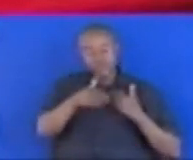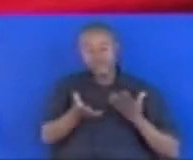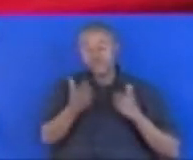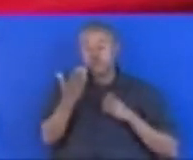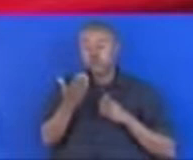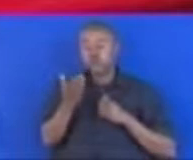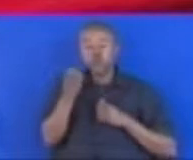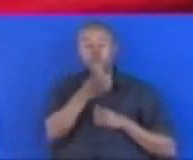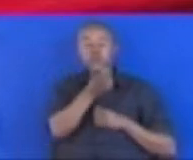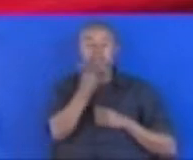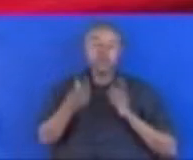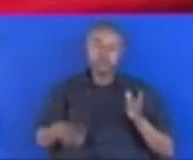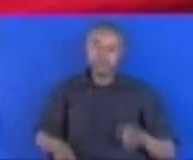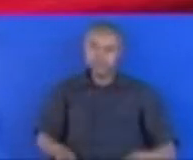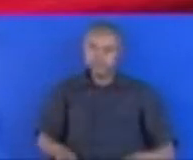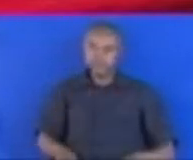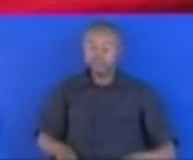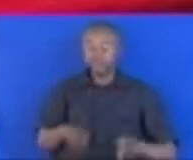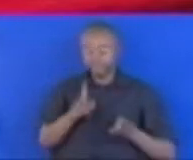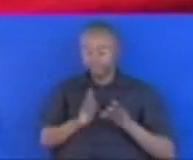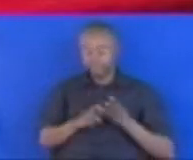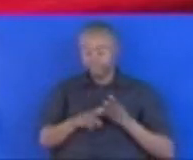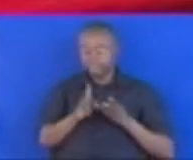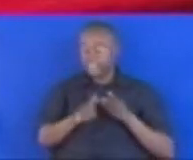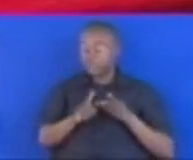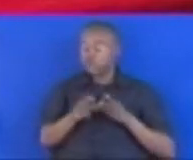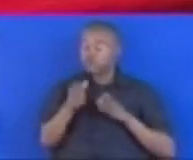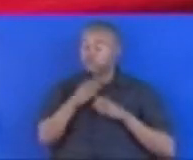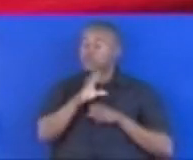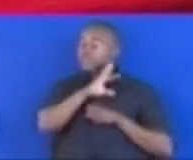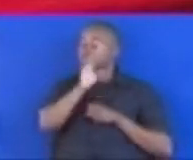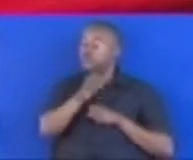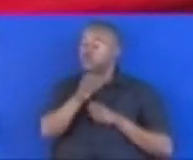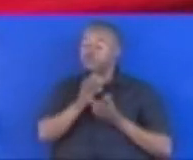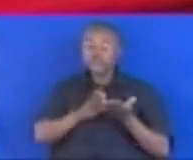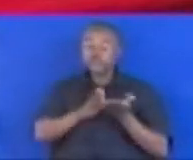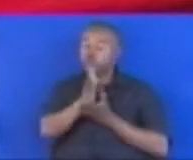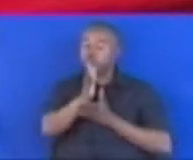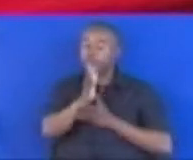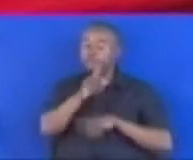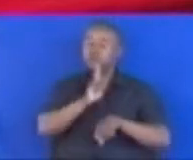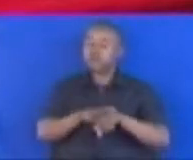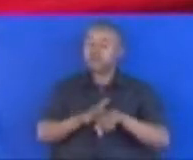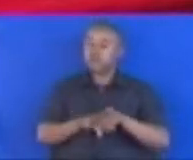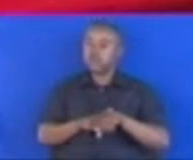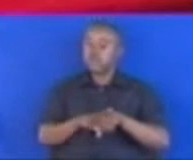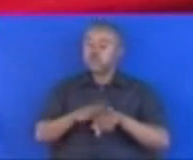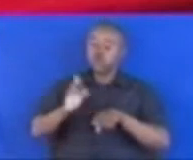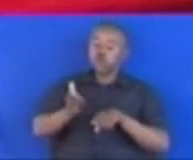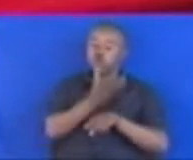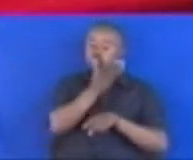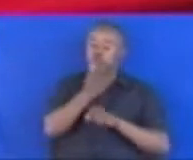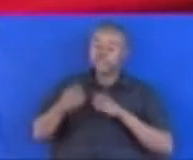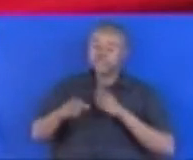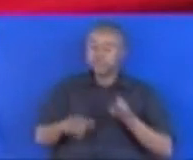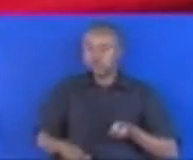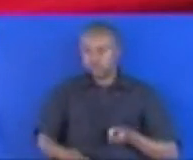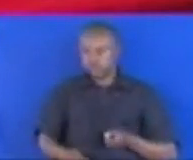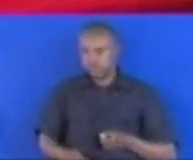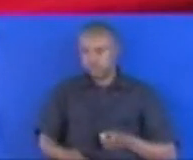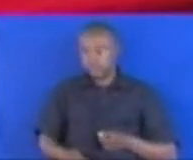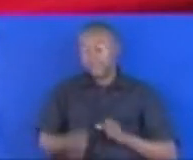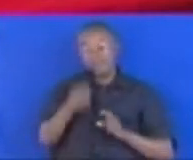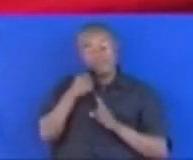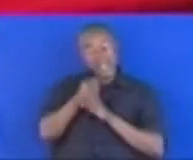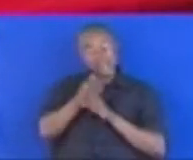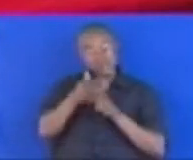inayoidhinishwa na bunge lako tukufu itolewe yote kwa wakati ili kuondoa changamoto hiyo. Aidha, mkazo zaidi uwekwe